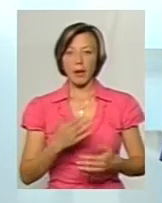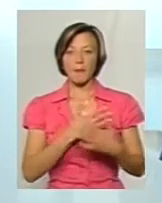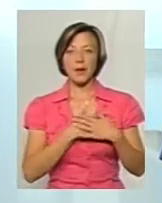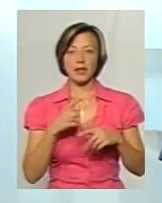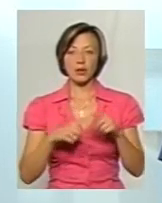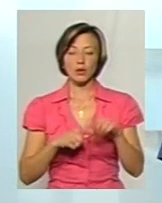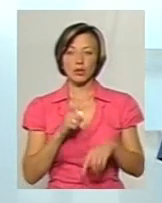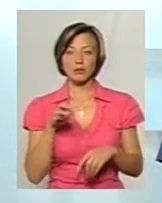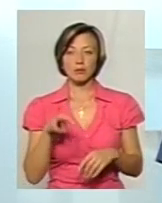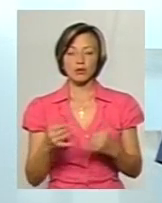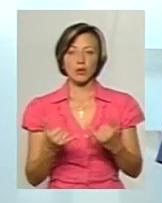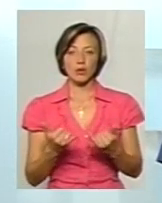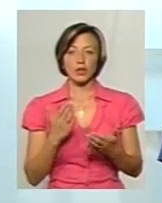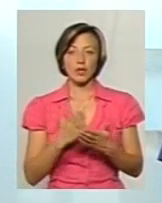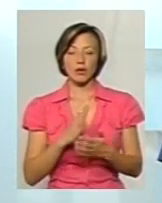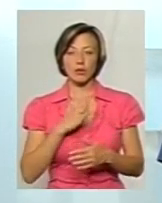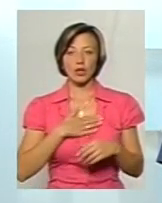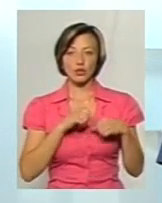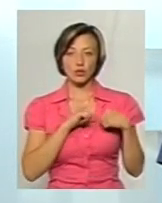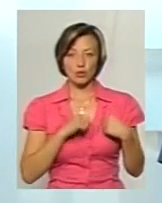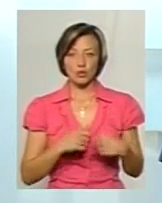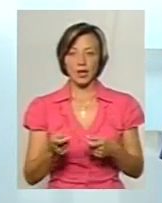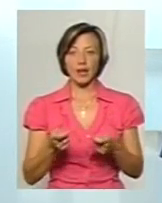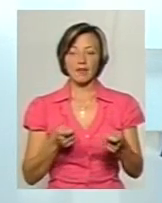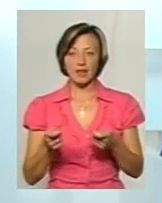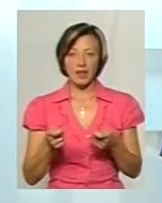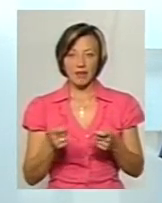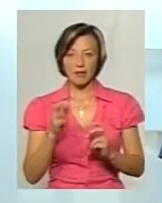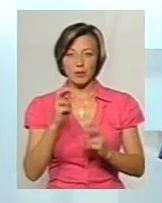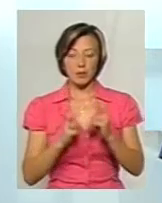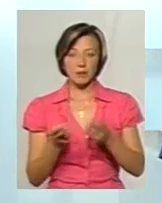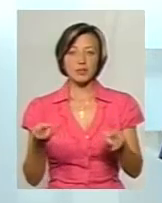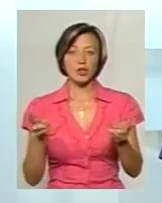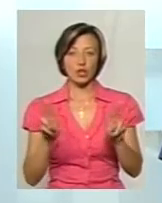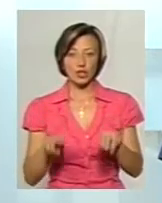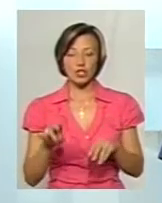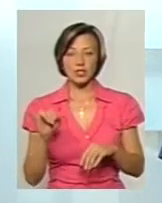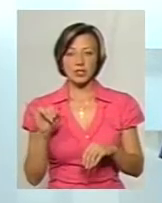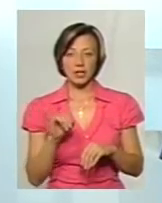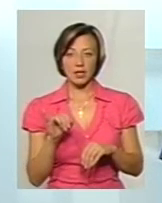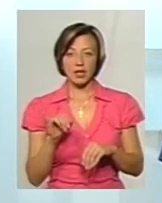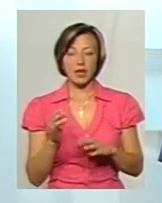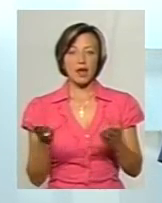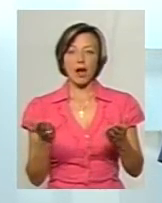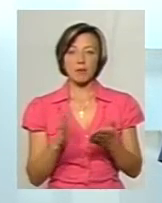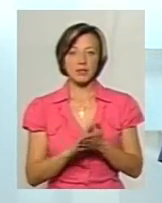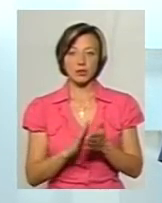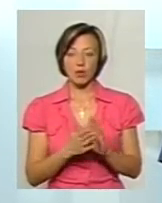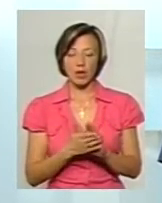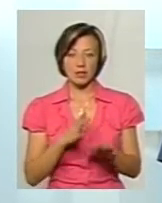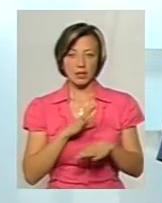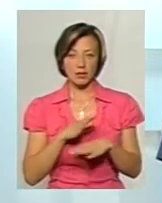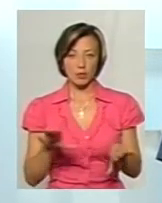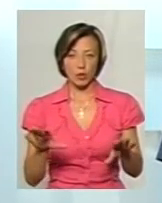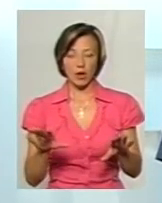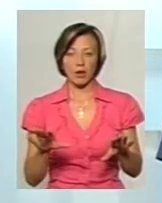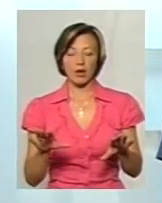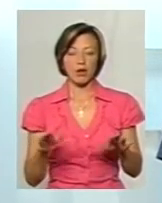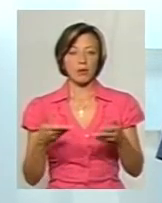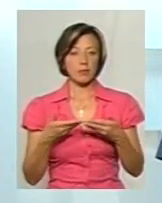який сьогодні є в наших душах, в душах керівників, він залишиться. І яка б ситуація не склалася,